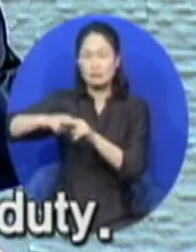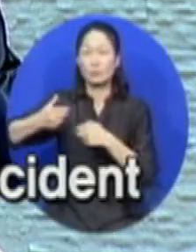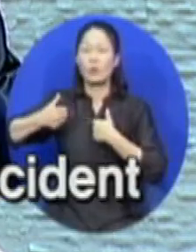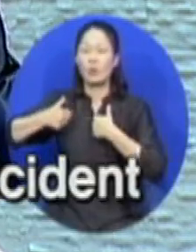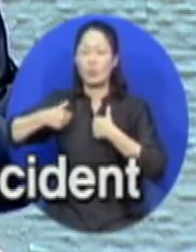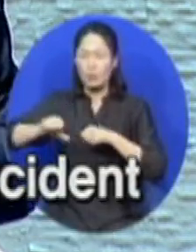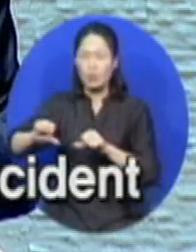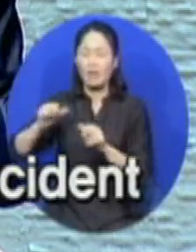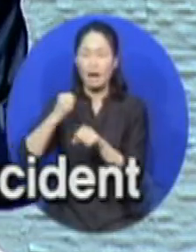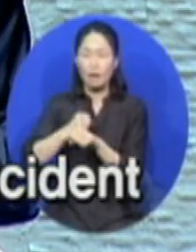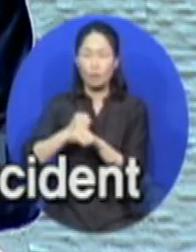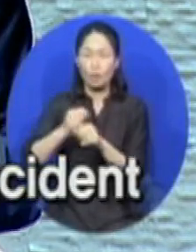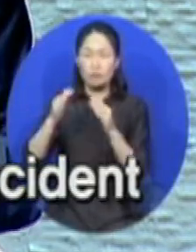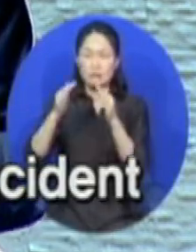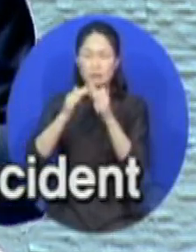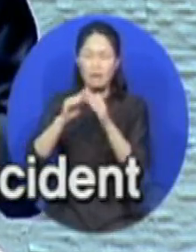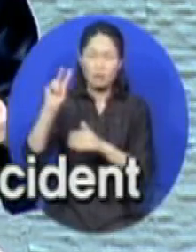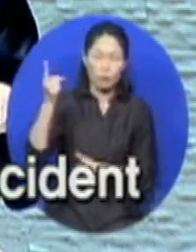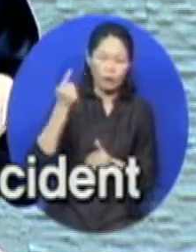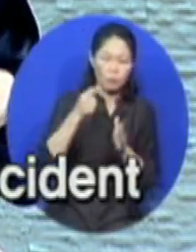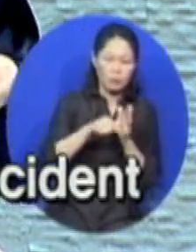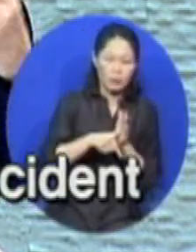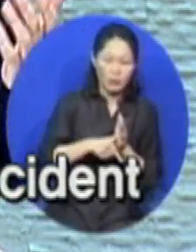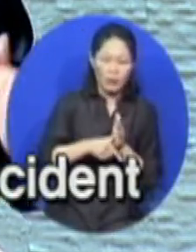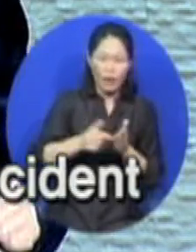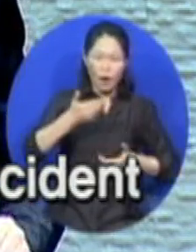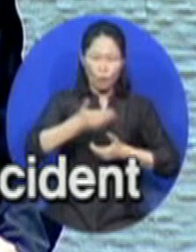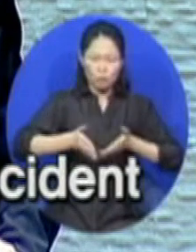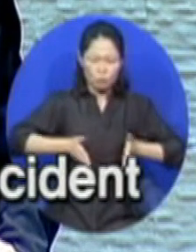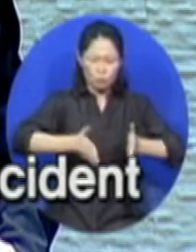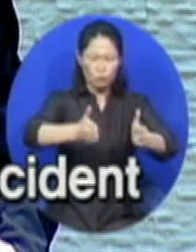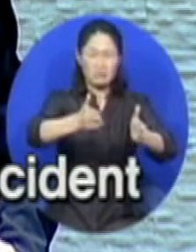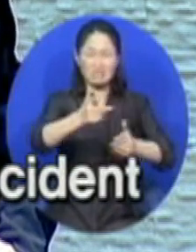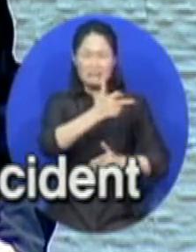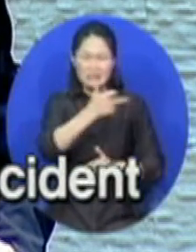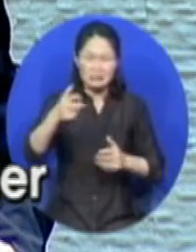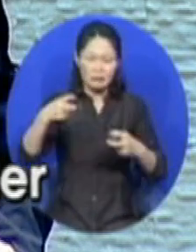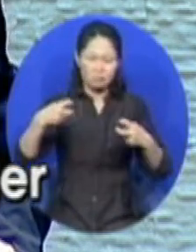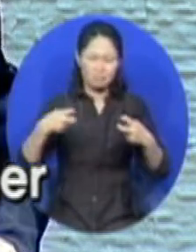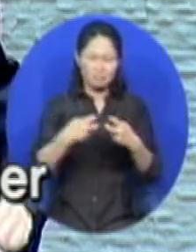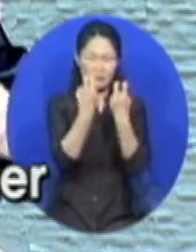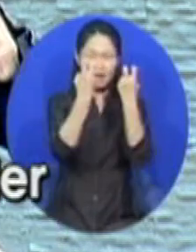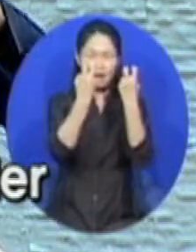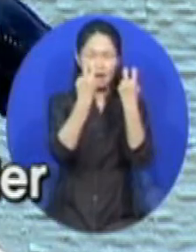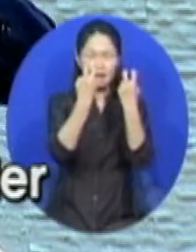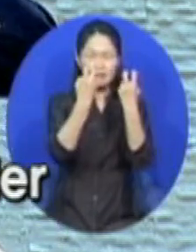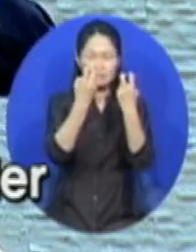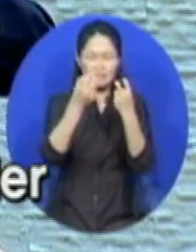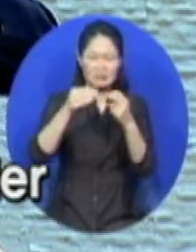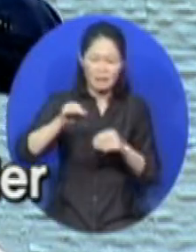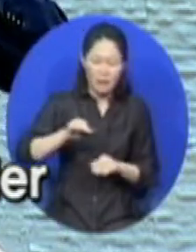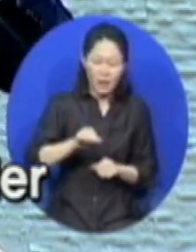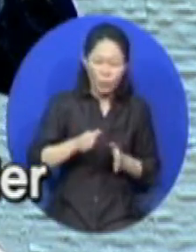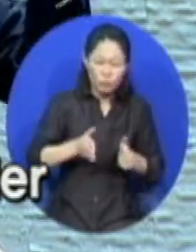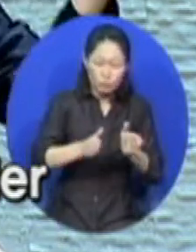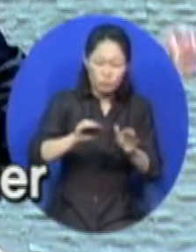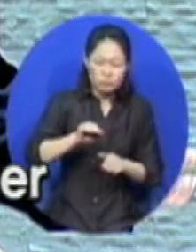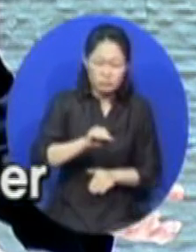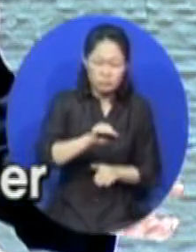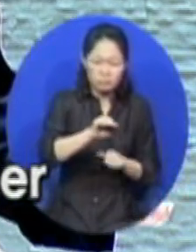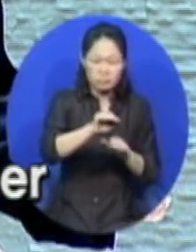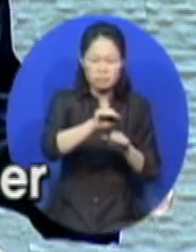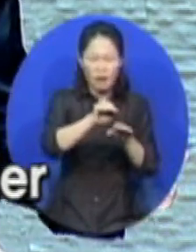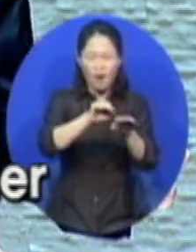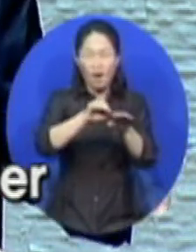돌아오는데 고속도로 해서 큰 교통사고가 났습니다 차가 고속도로 언덕